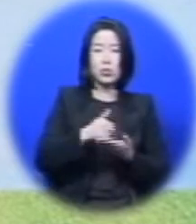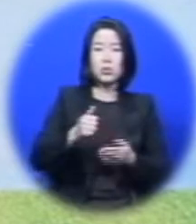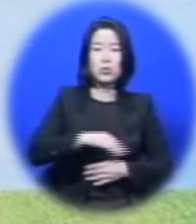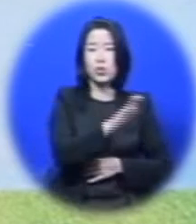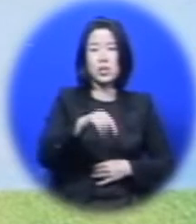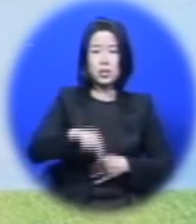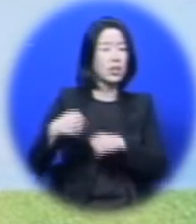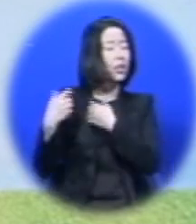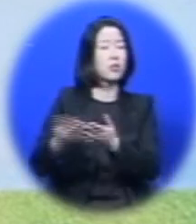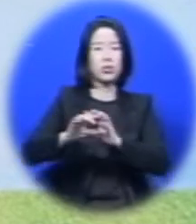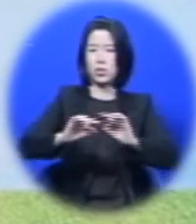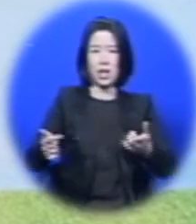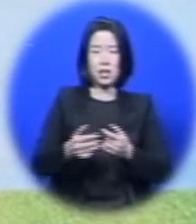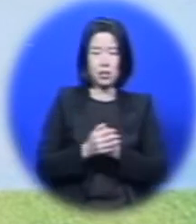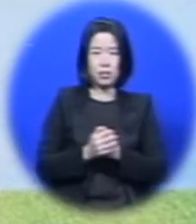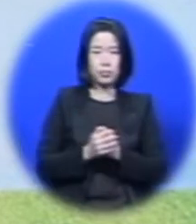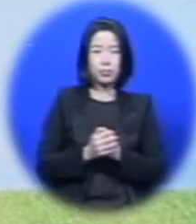그렇게 내버려 두지 않습니다.